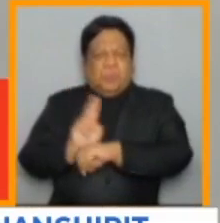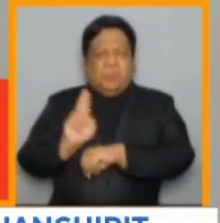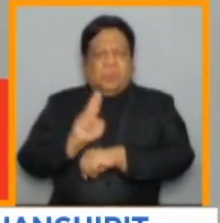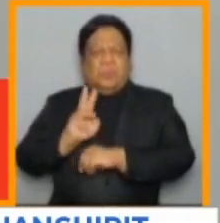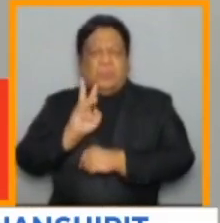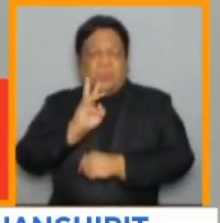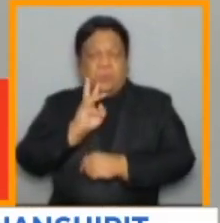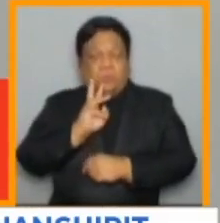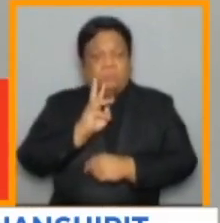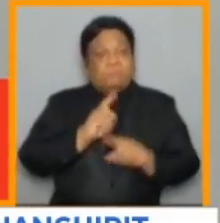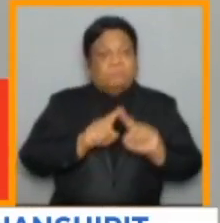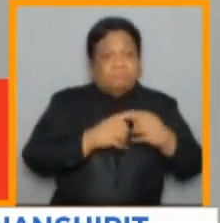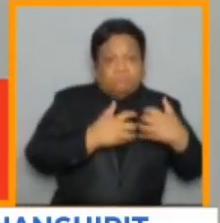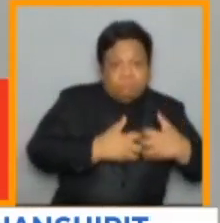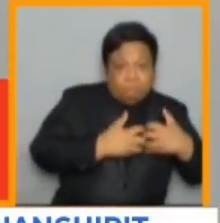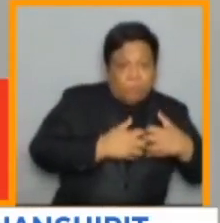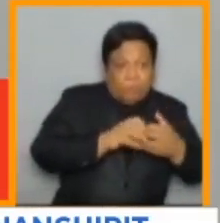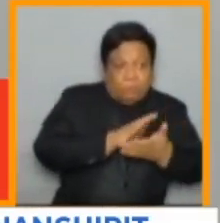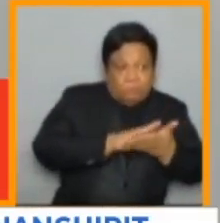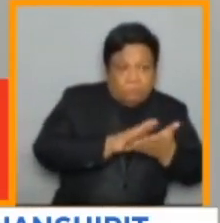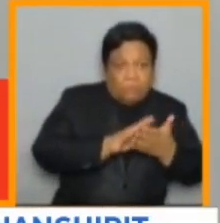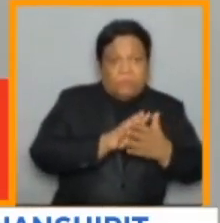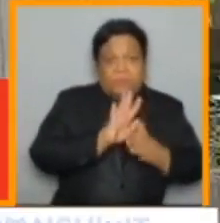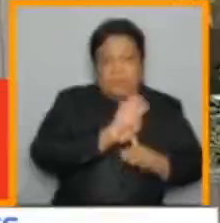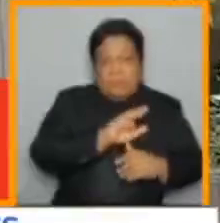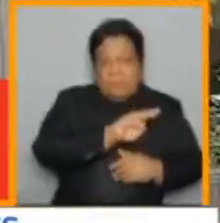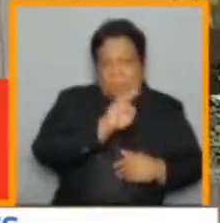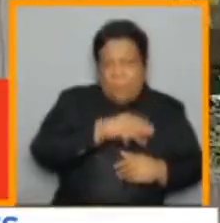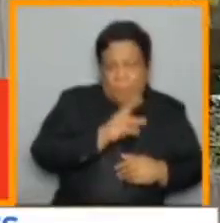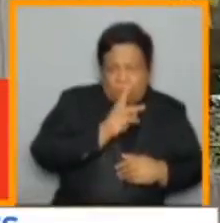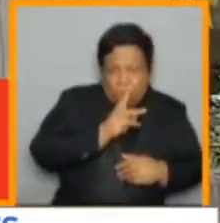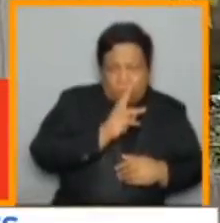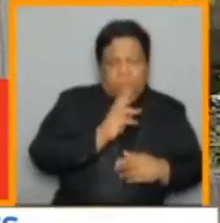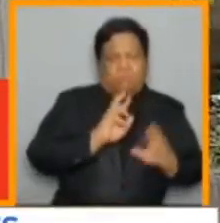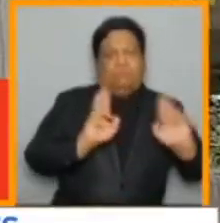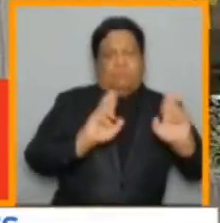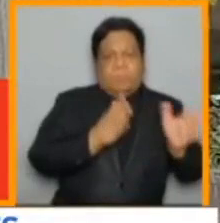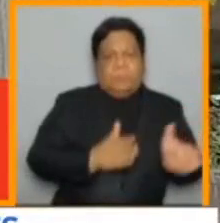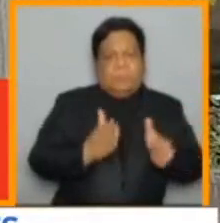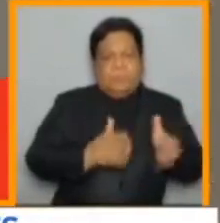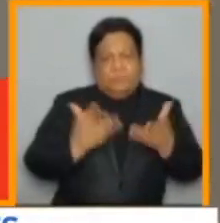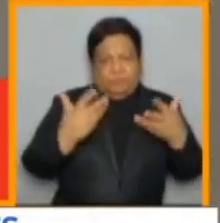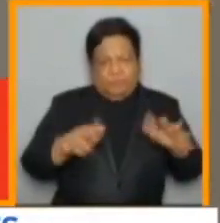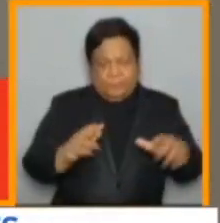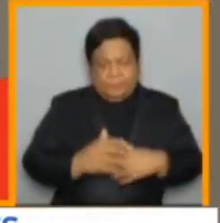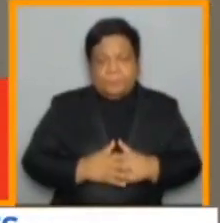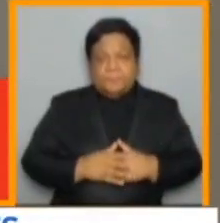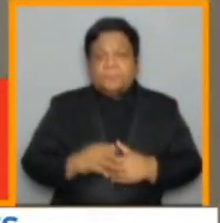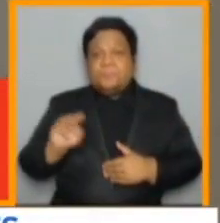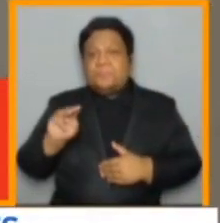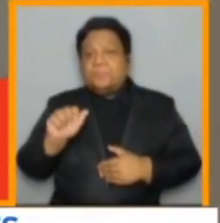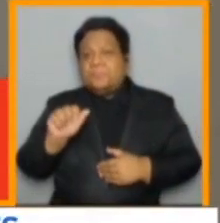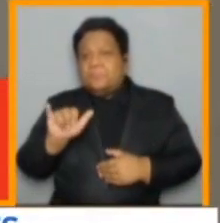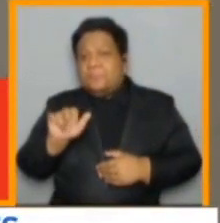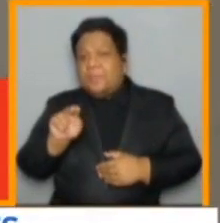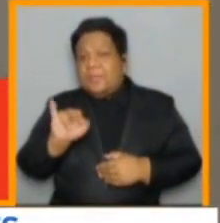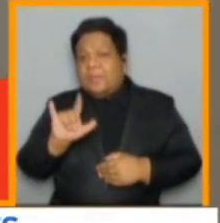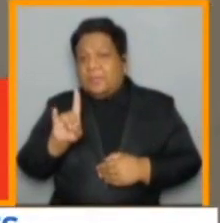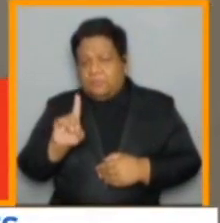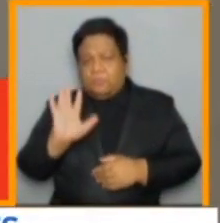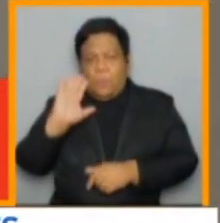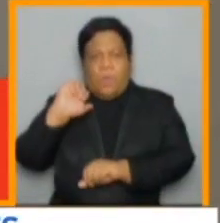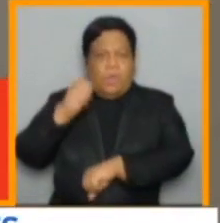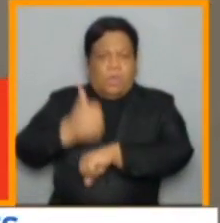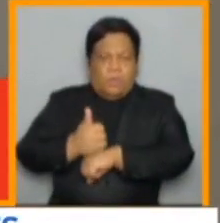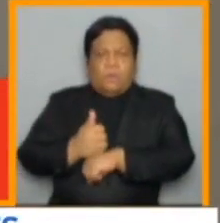ng Manila Water sakaling magkulang ang water supply. Ang Maynila naman magtatayo raw ng 4 na modular treatment plants